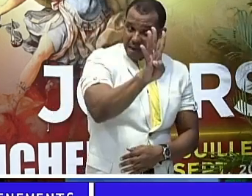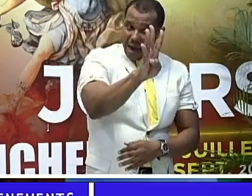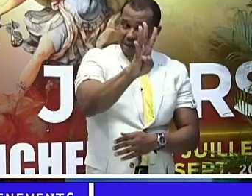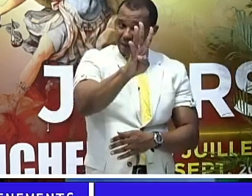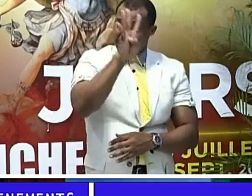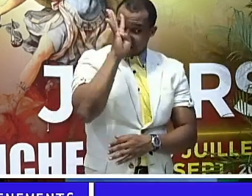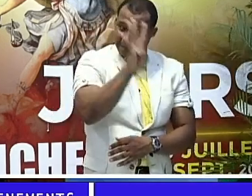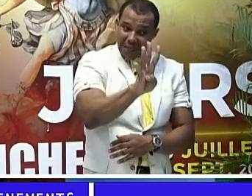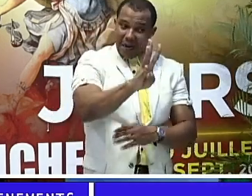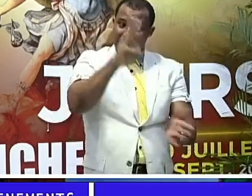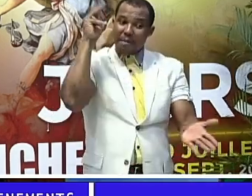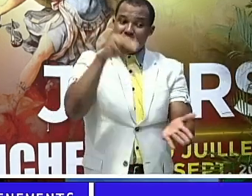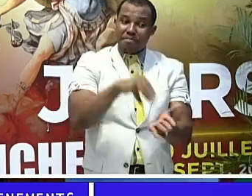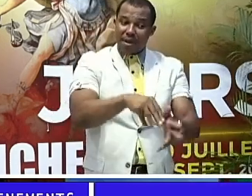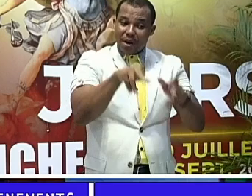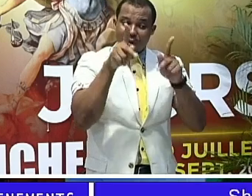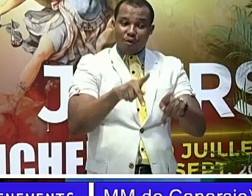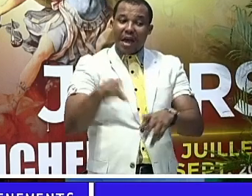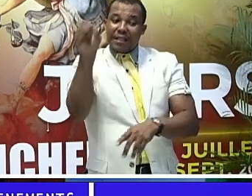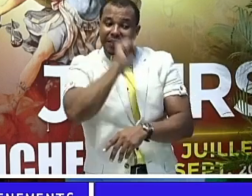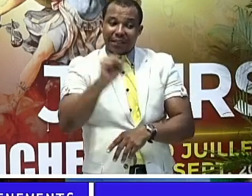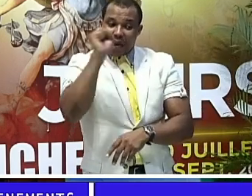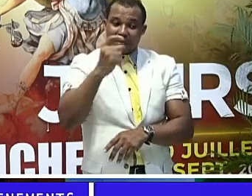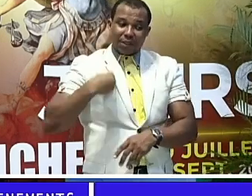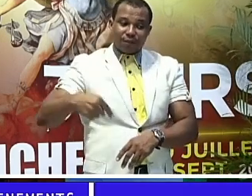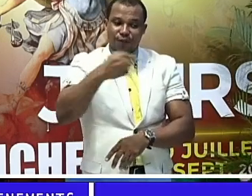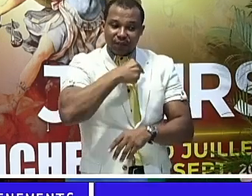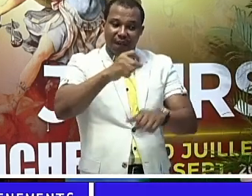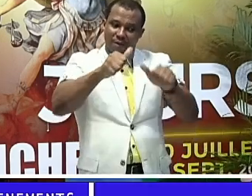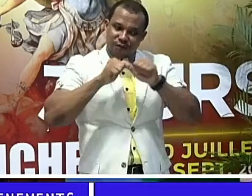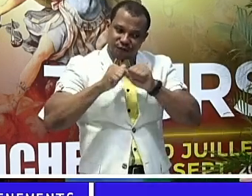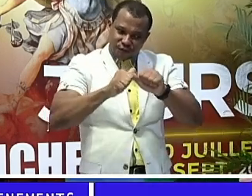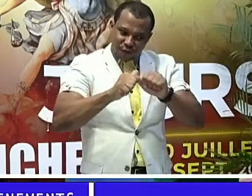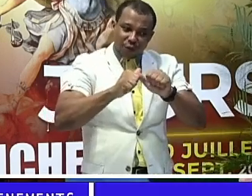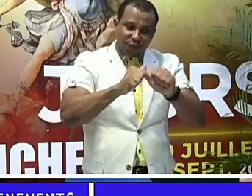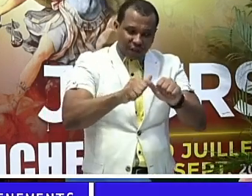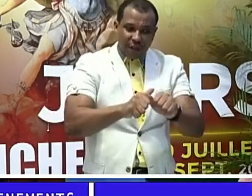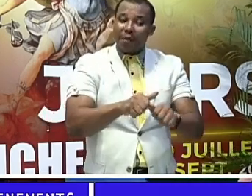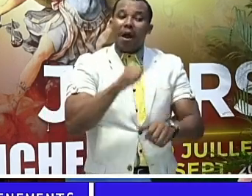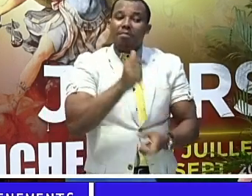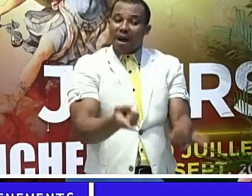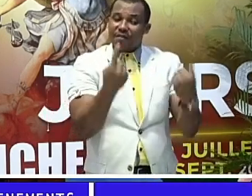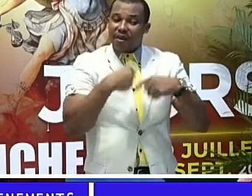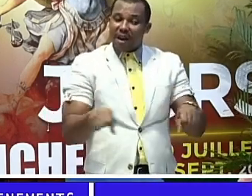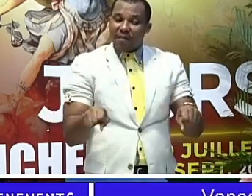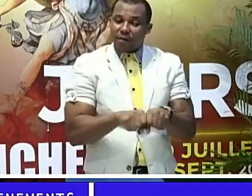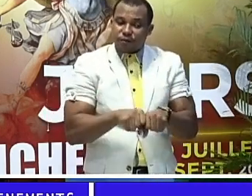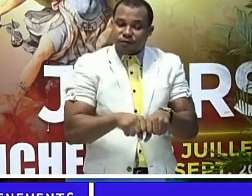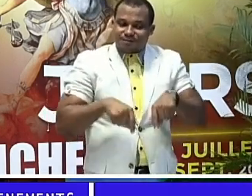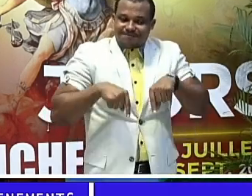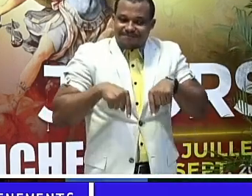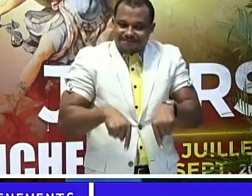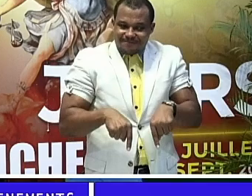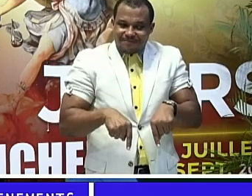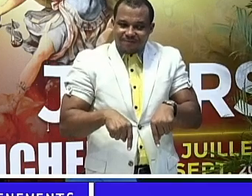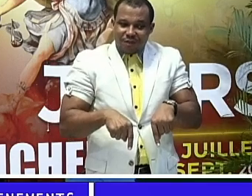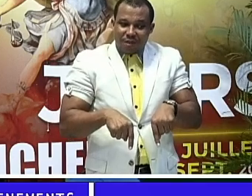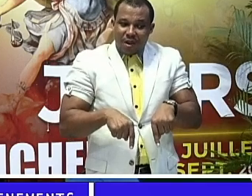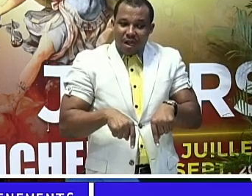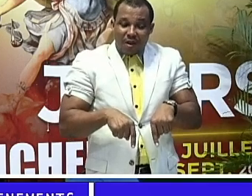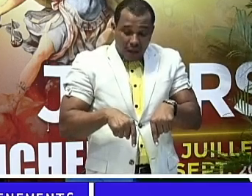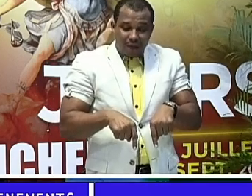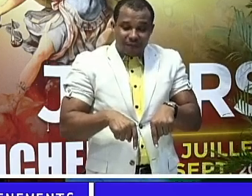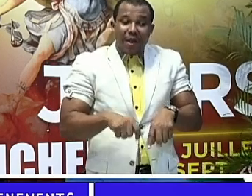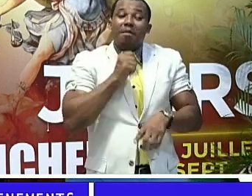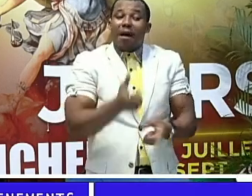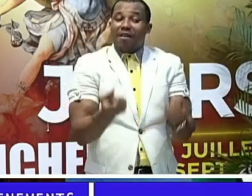nous. Samedi, on a continué pire. Pas venir avec talon qui quitte. Pas venir avec sandal fond zote parce qu'on gros mot son mode non, il pas douce non.